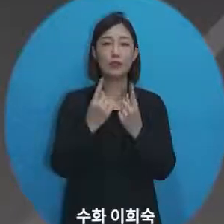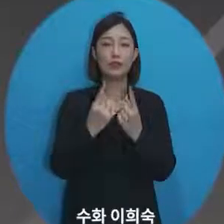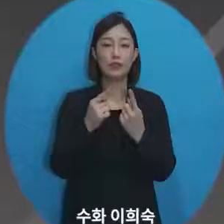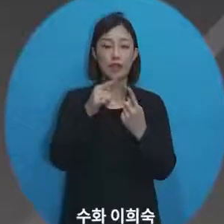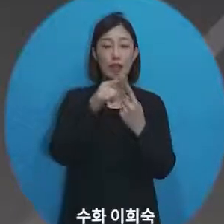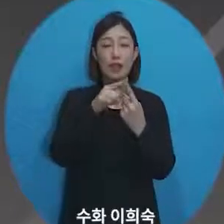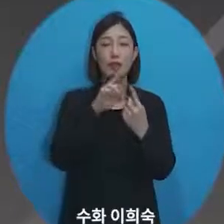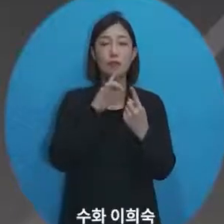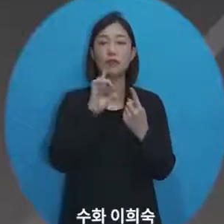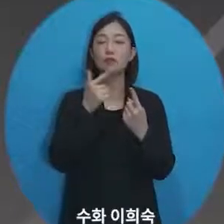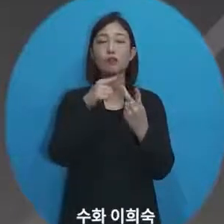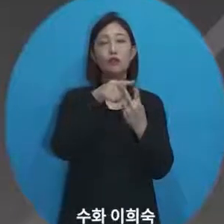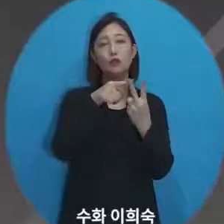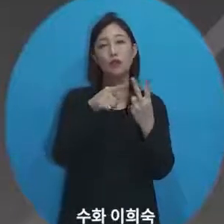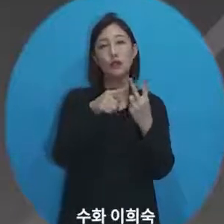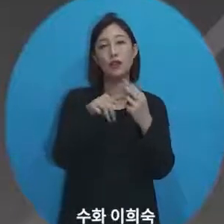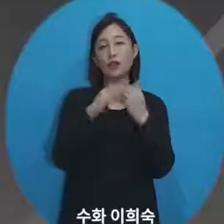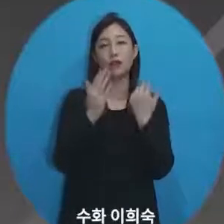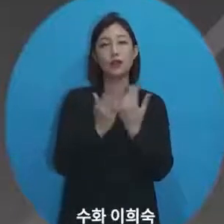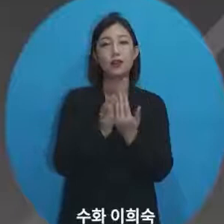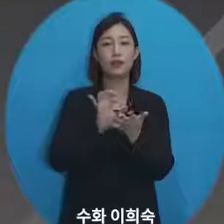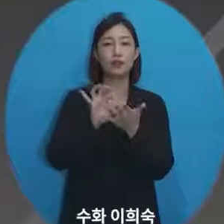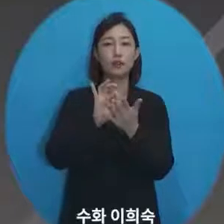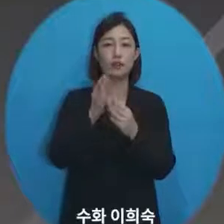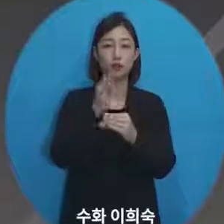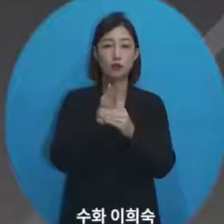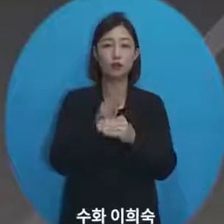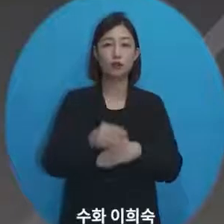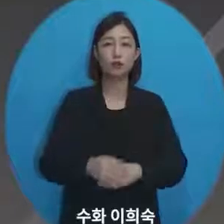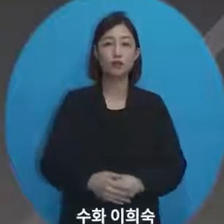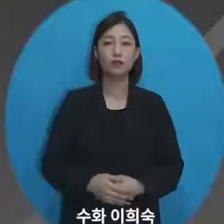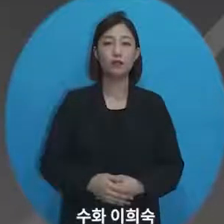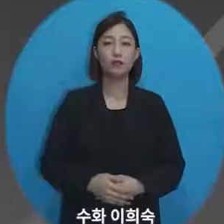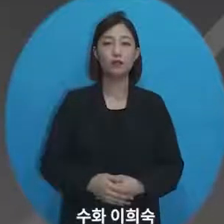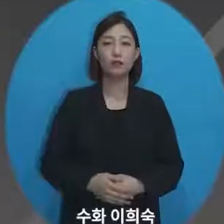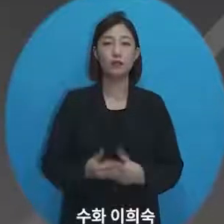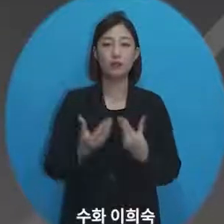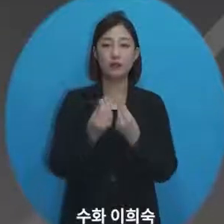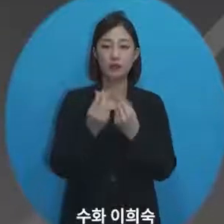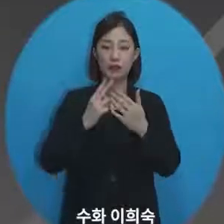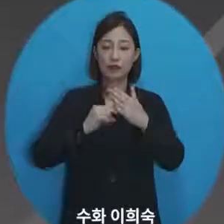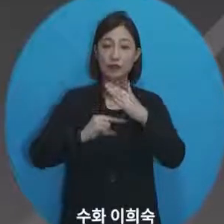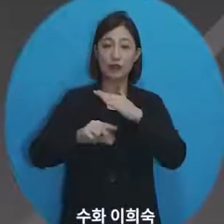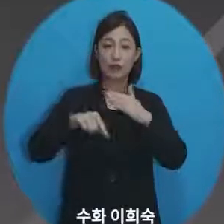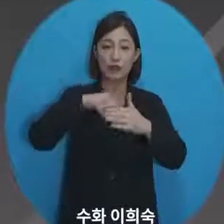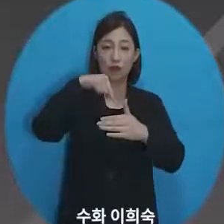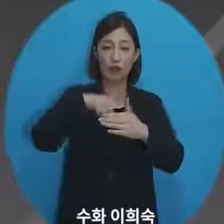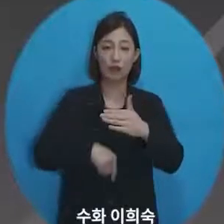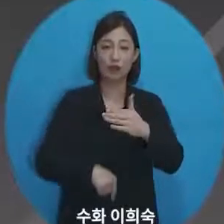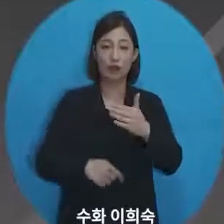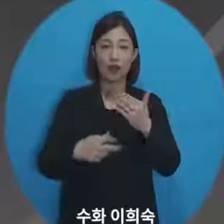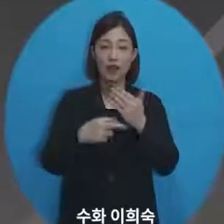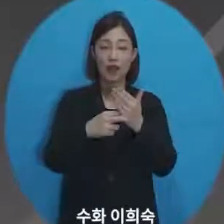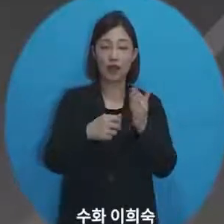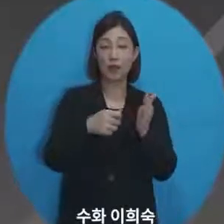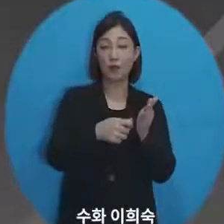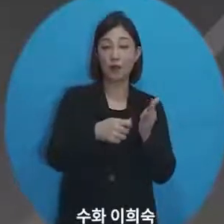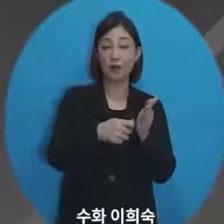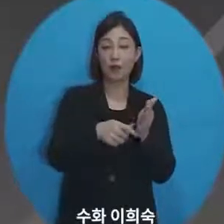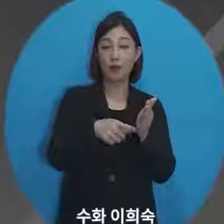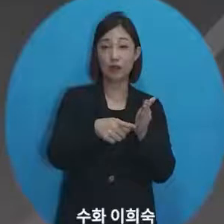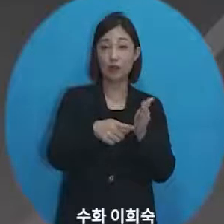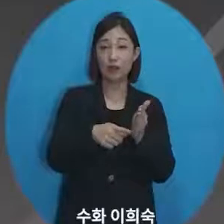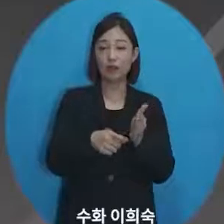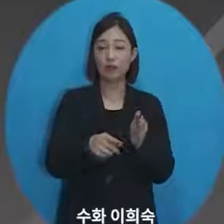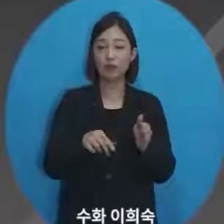것을 확인할 수가 있었습니다. 개찰구에서 역으로 들어갔을 때 선형 블록을 따라서